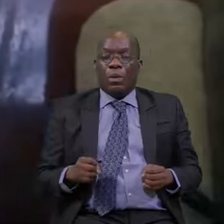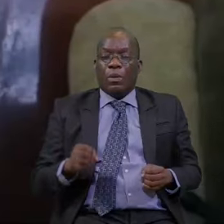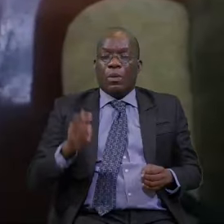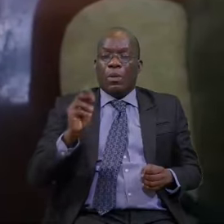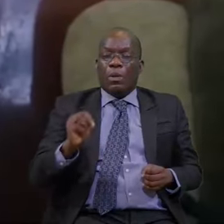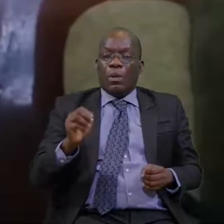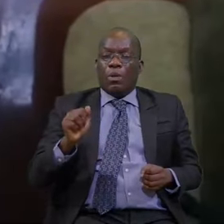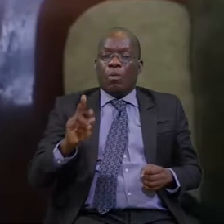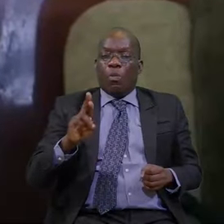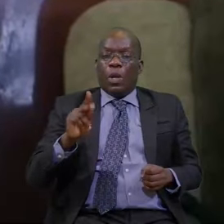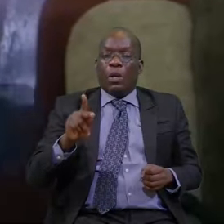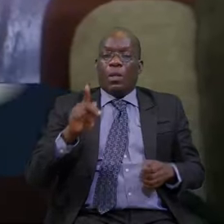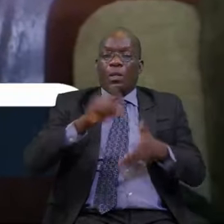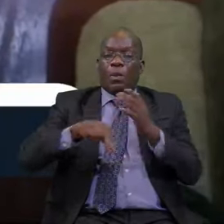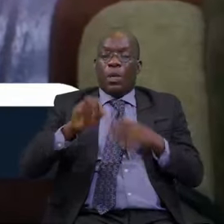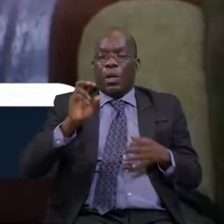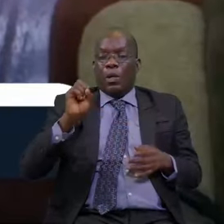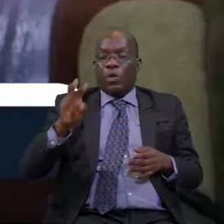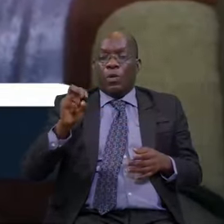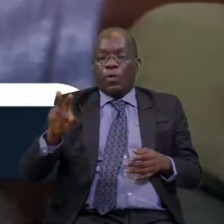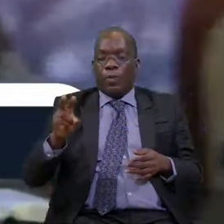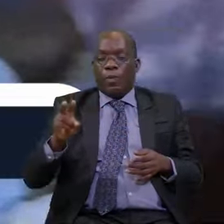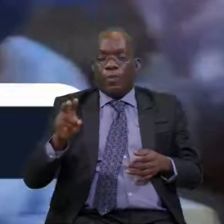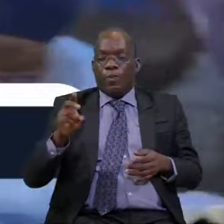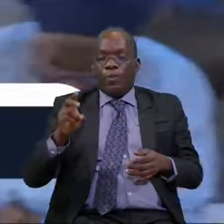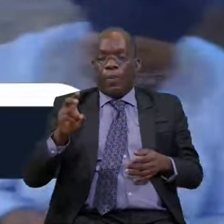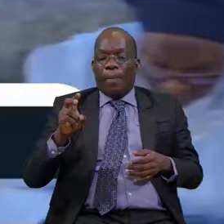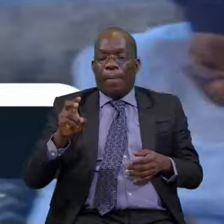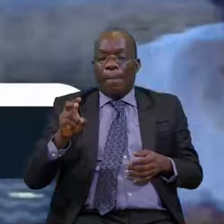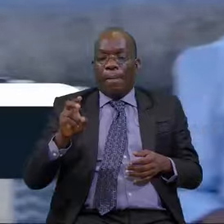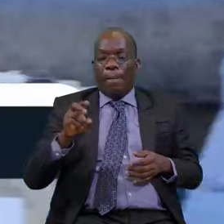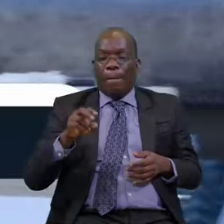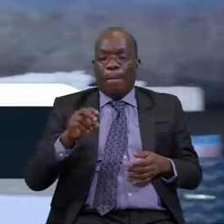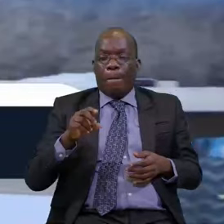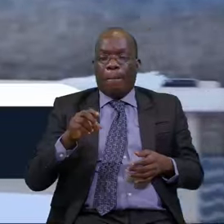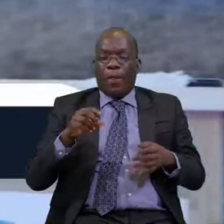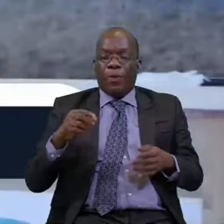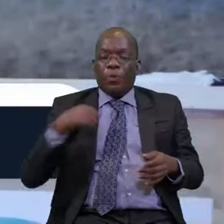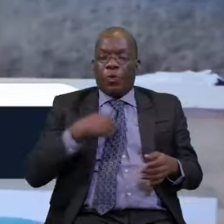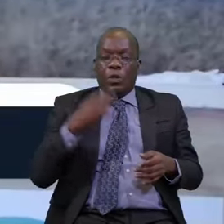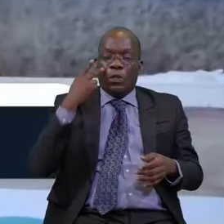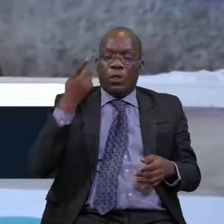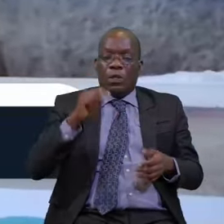Voyons, Marc 12. Marc 12, nous allons voir la